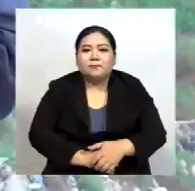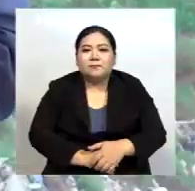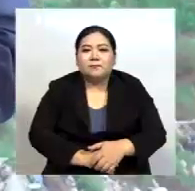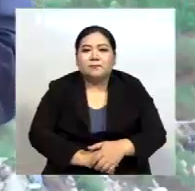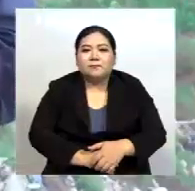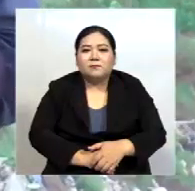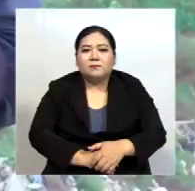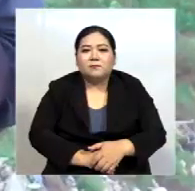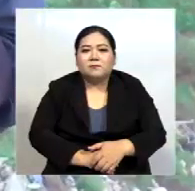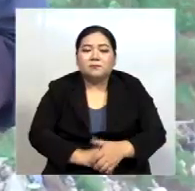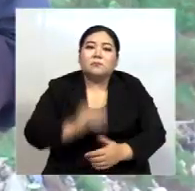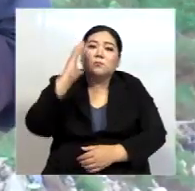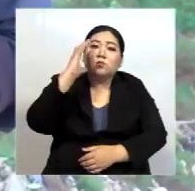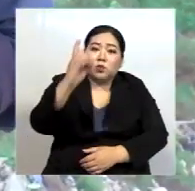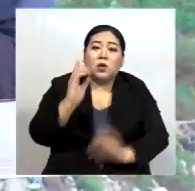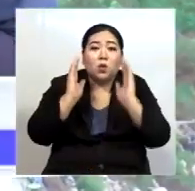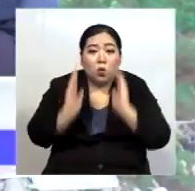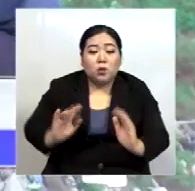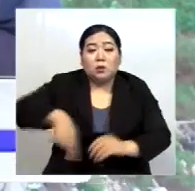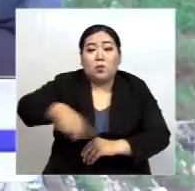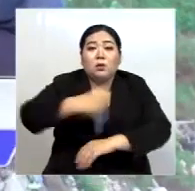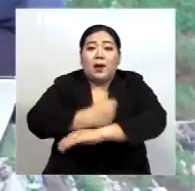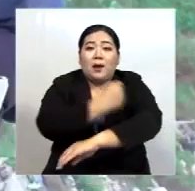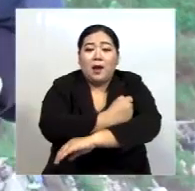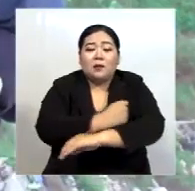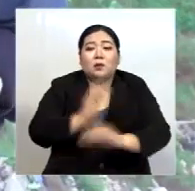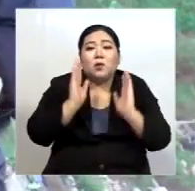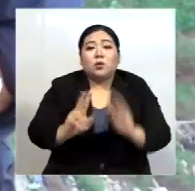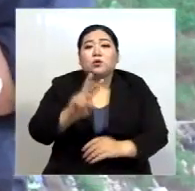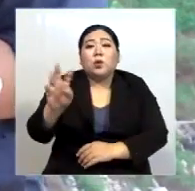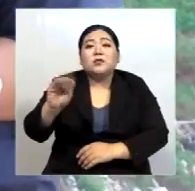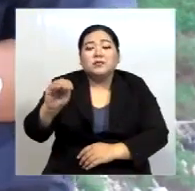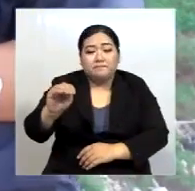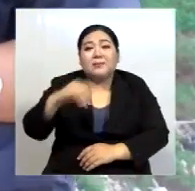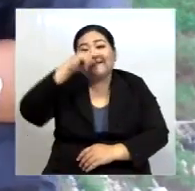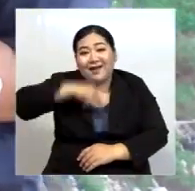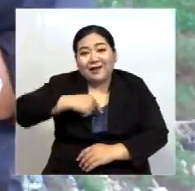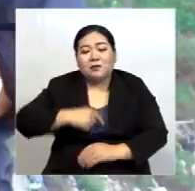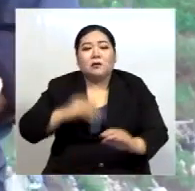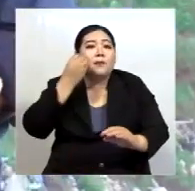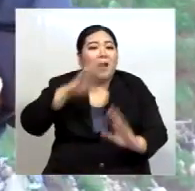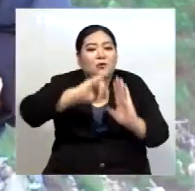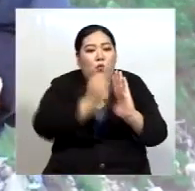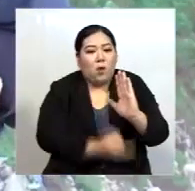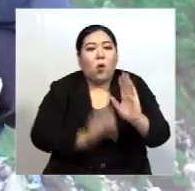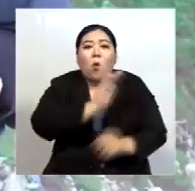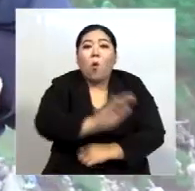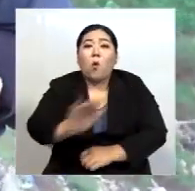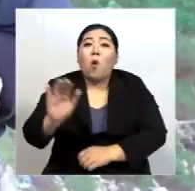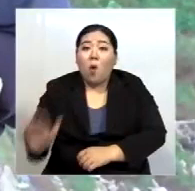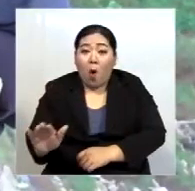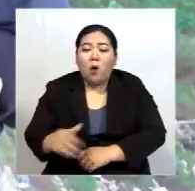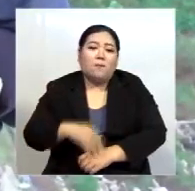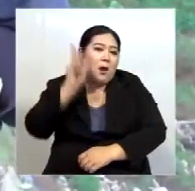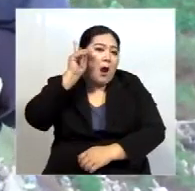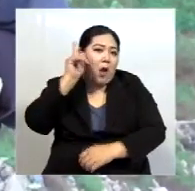ซึ่งในวันพรุ่งนี้ก่อนที่จะส่งตัวคนแรงงานไทยทั้ง240คนกลับไปเฝ้าระวังอาการยังภูมิลำเนาเดิมนะคะก็